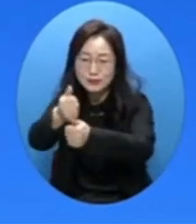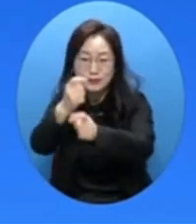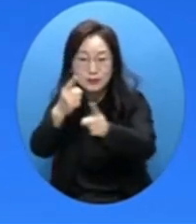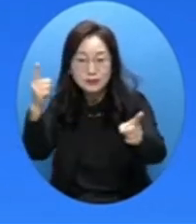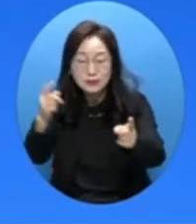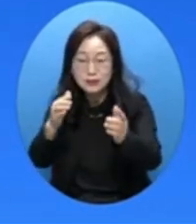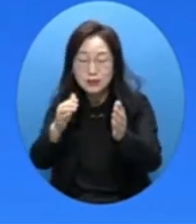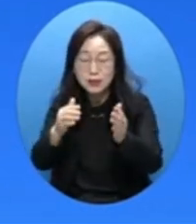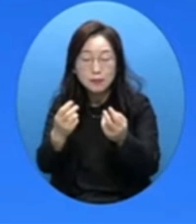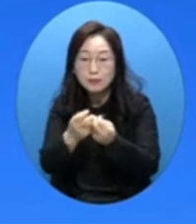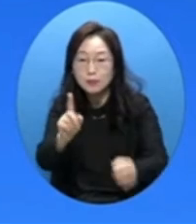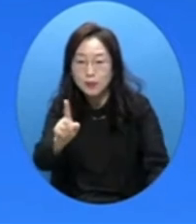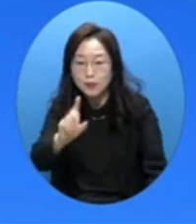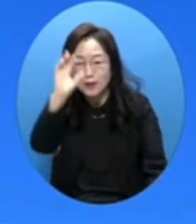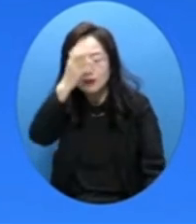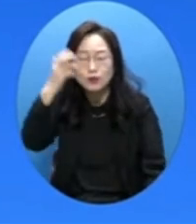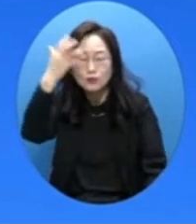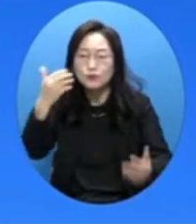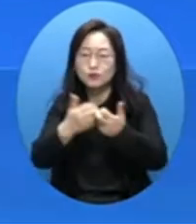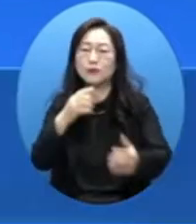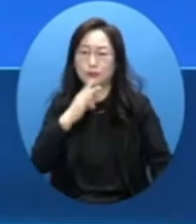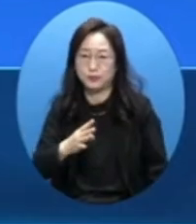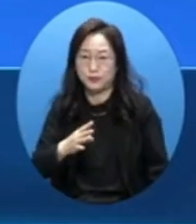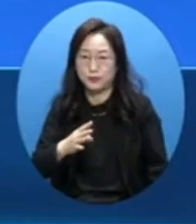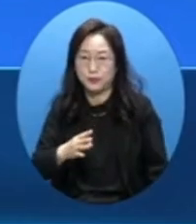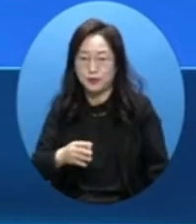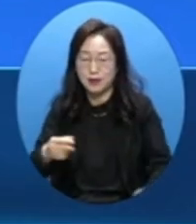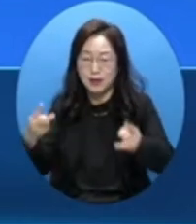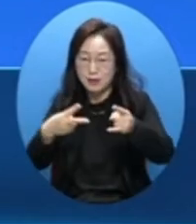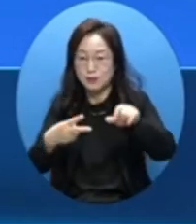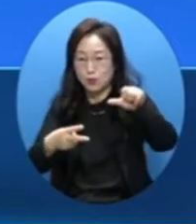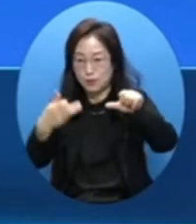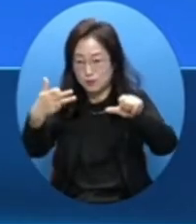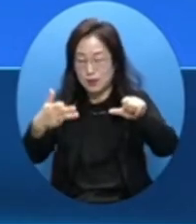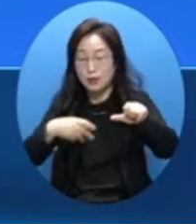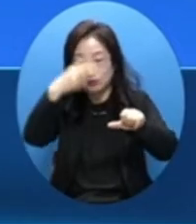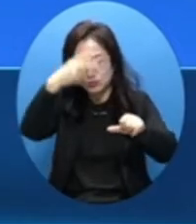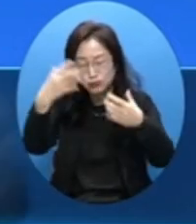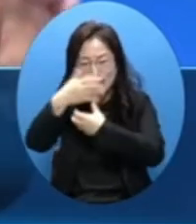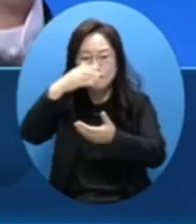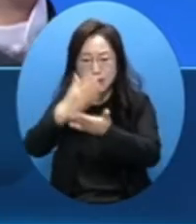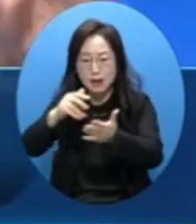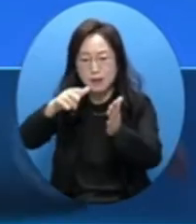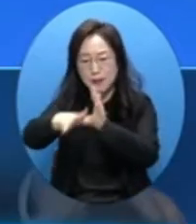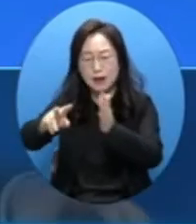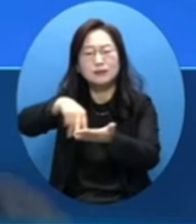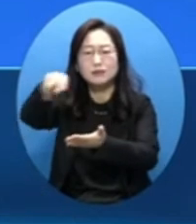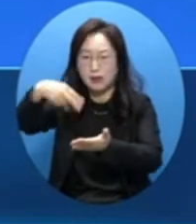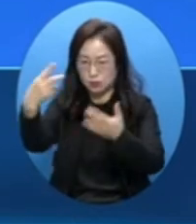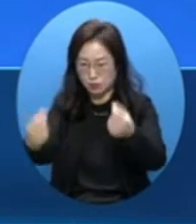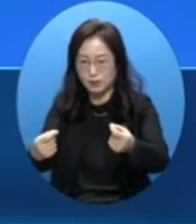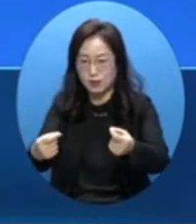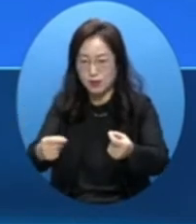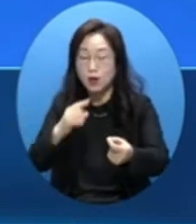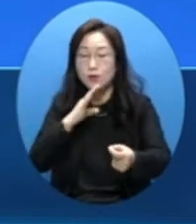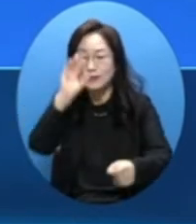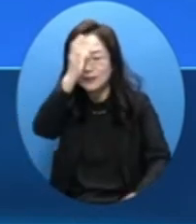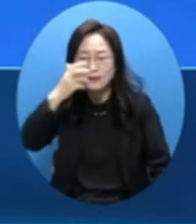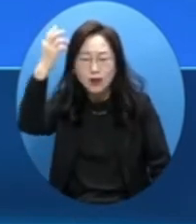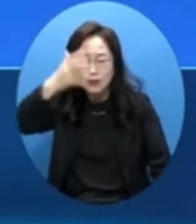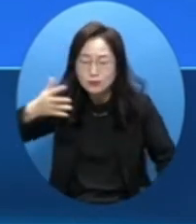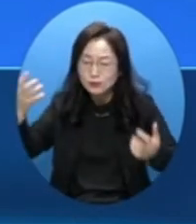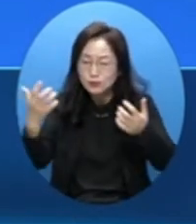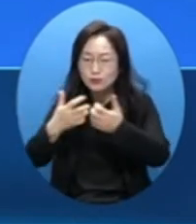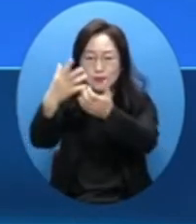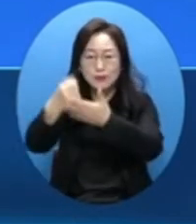성령 충만밖에 없습니다. 에베소서 5장 18절을 말씀합니다. 술 취하지 말라. 이는 방탕한 것이니 오직 성령으로